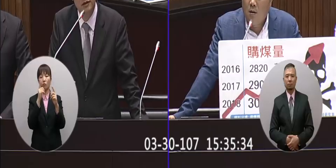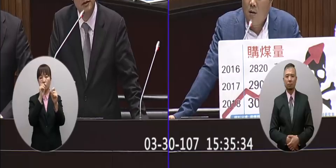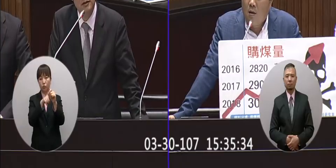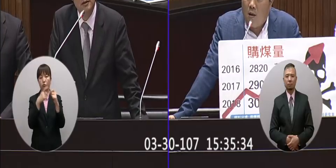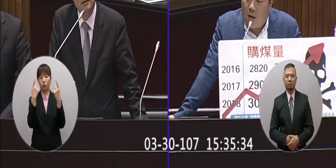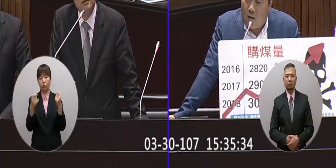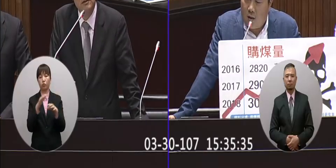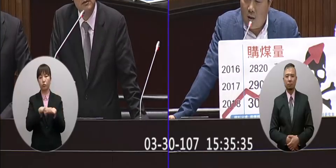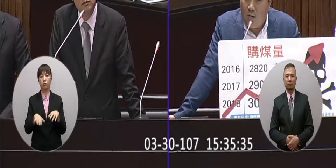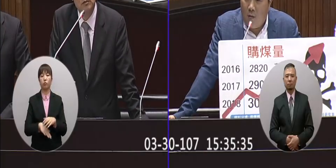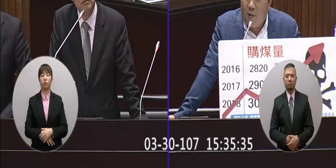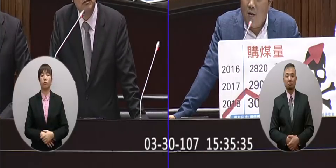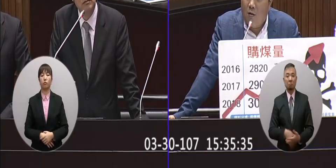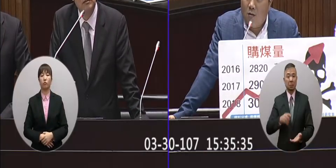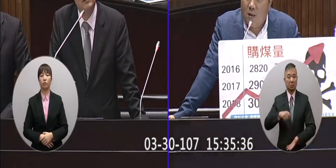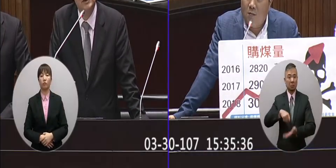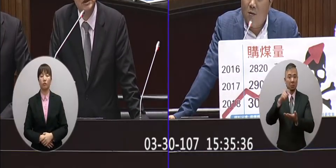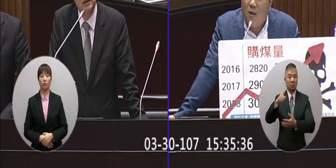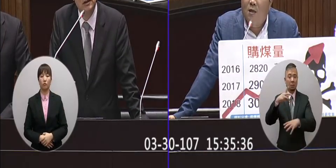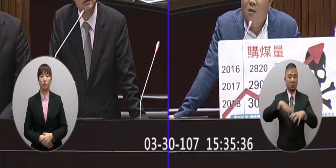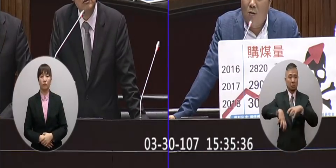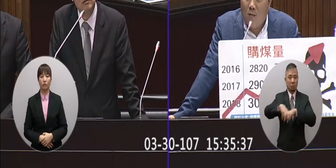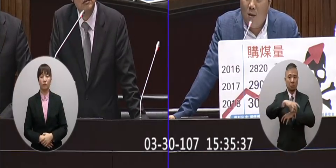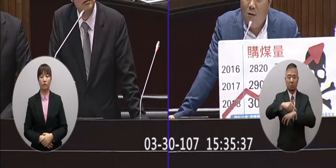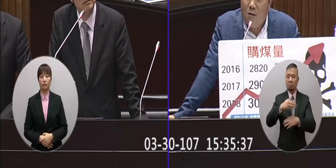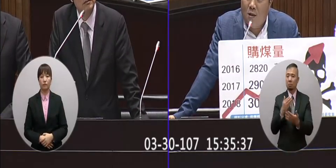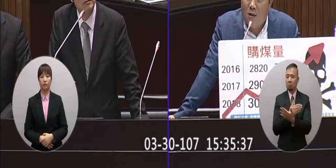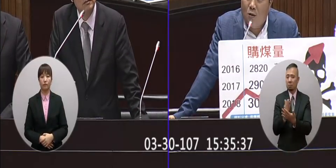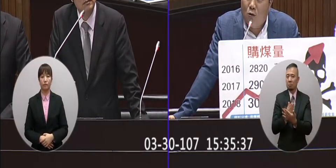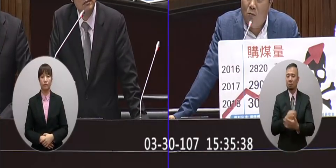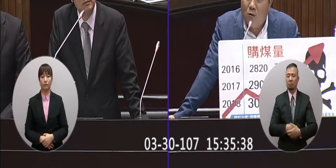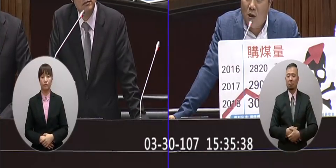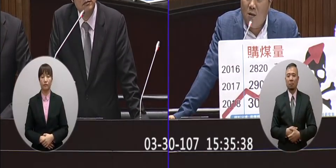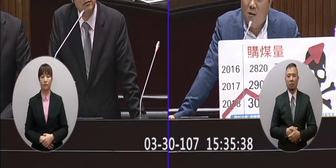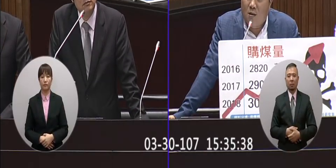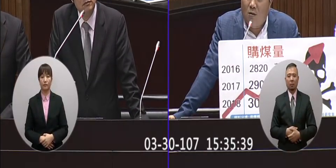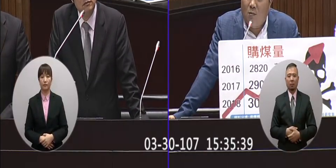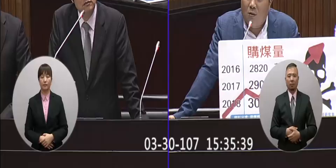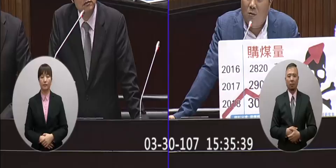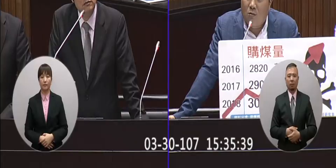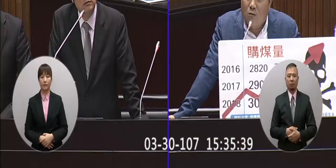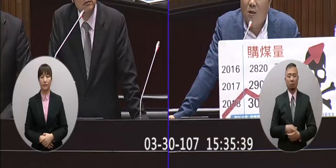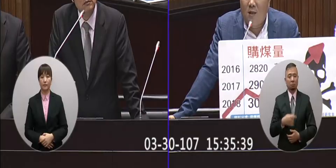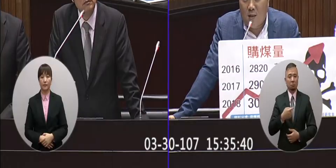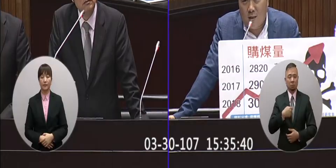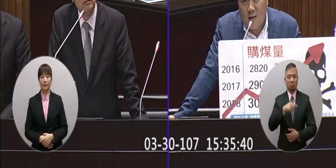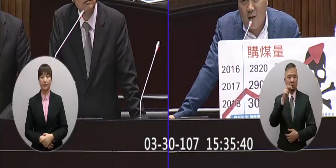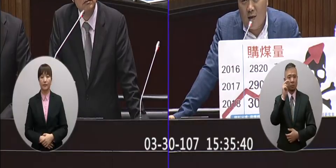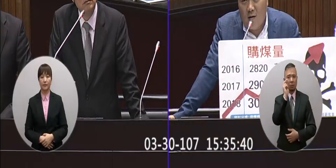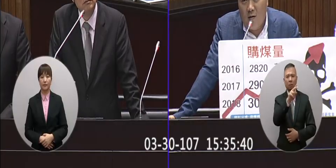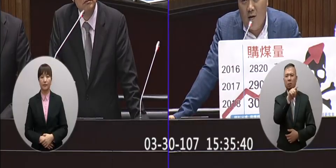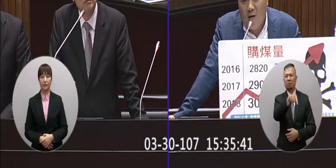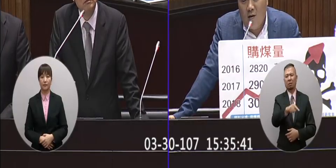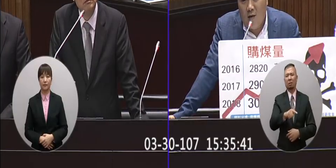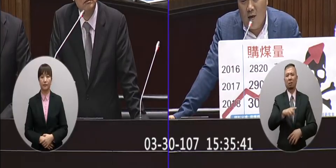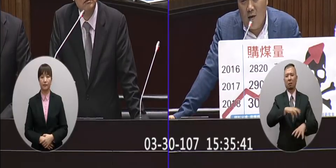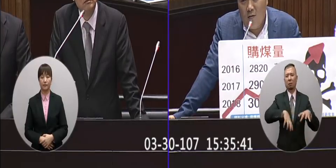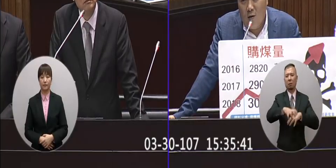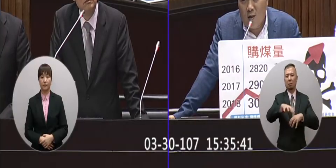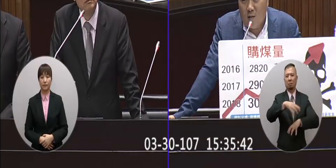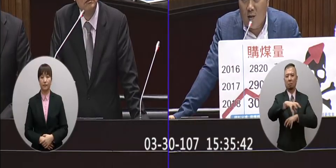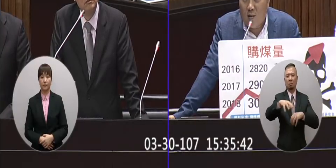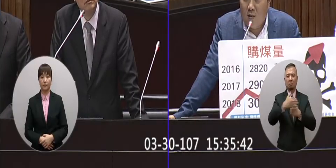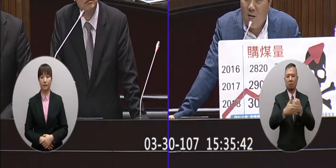标。 好，提到环评，我在这边我看到了我们一个最不称职的环保署署长，你也在这里了。